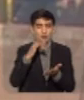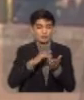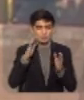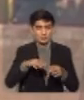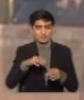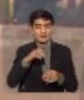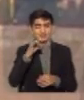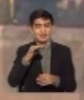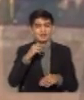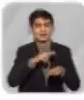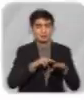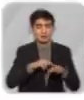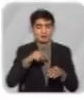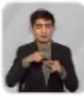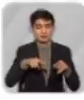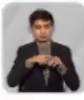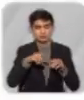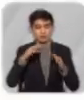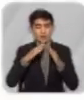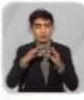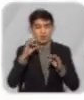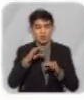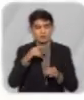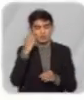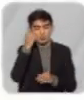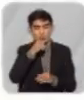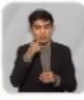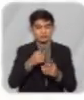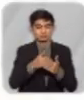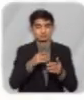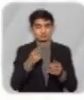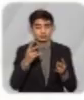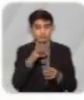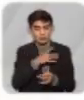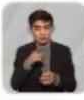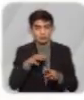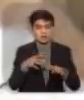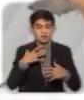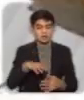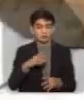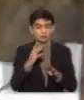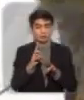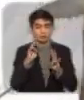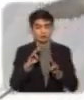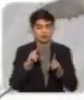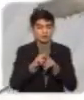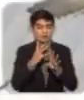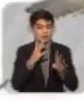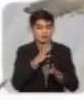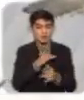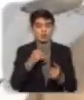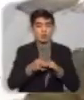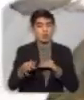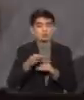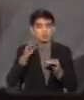тұрғын үй инспекциясы жыл сайын жасау керек болған мониторингті жасамаған. Ал жалпы облыс бойынша дәл қазір